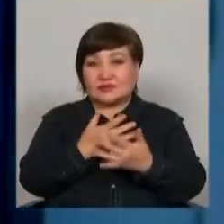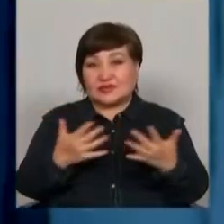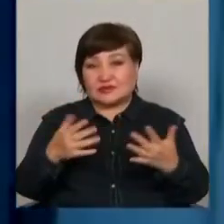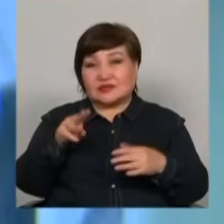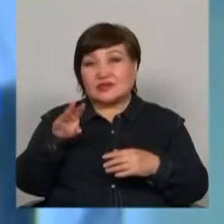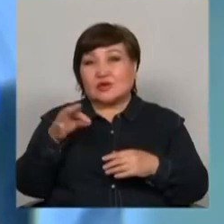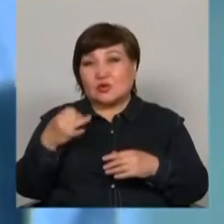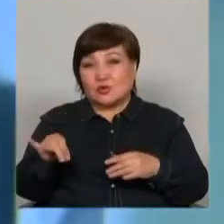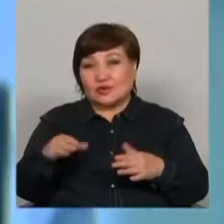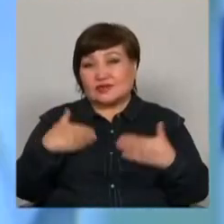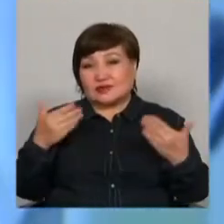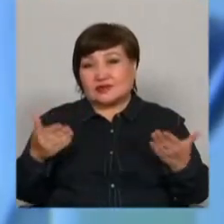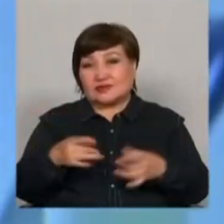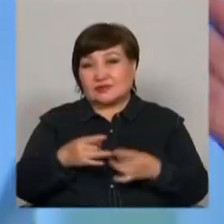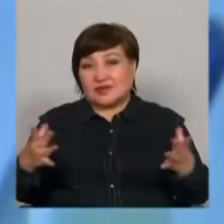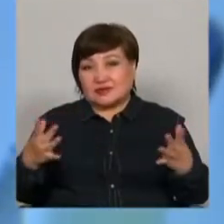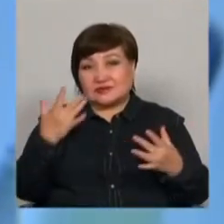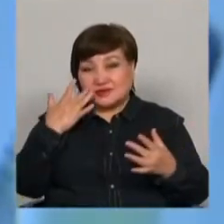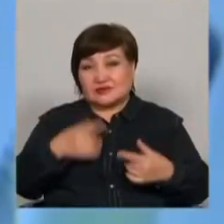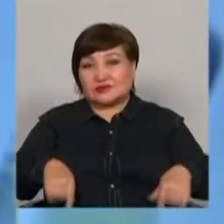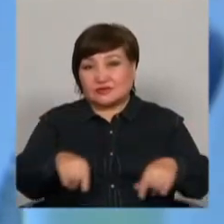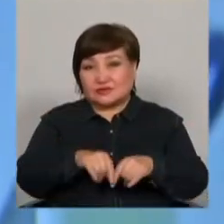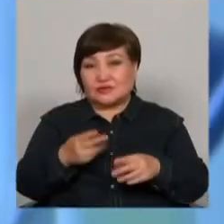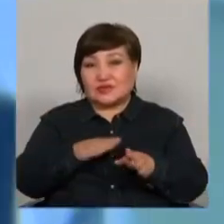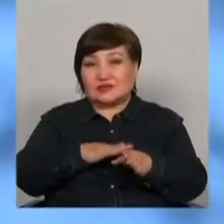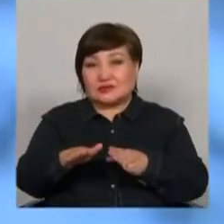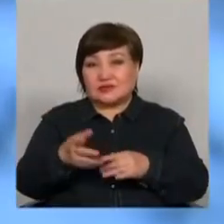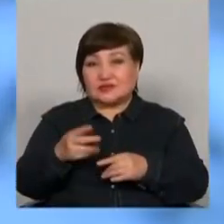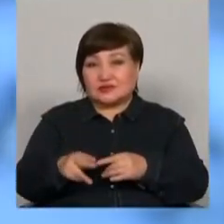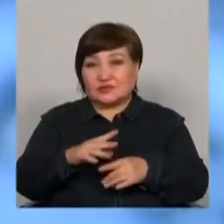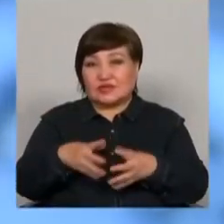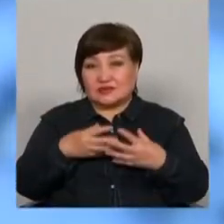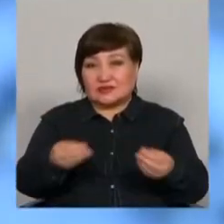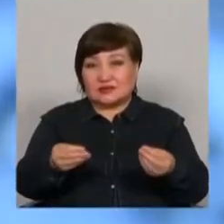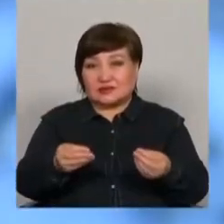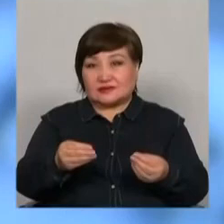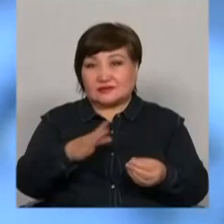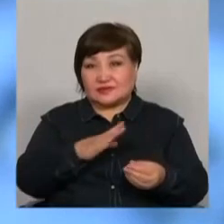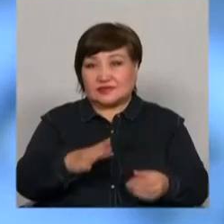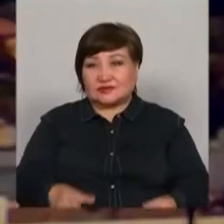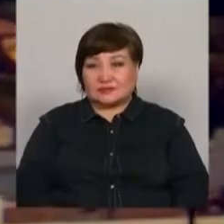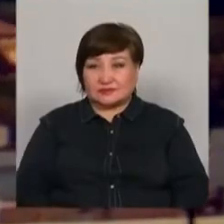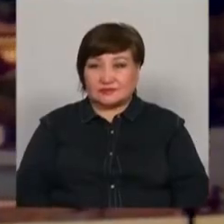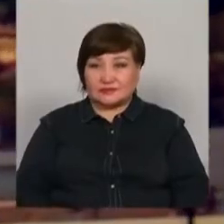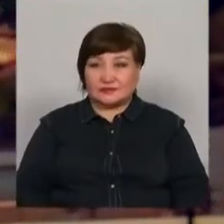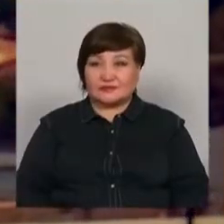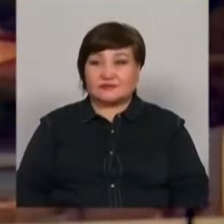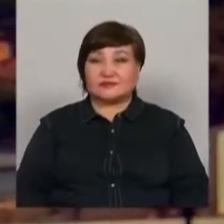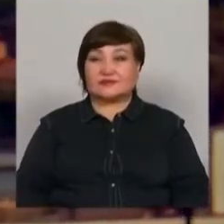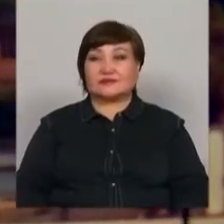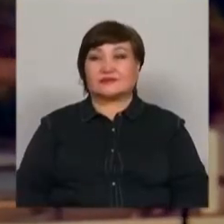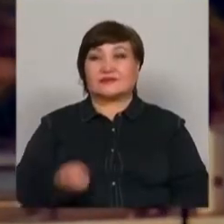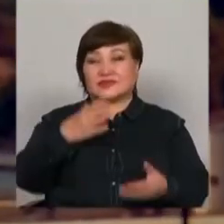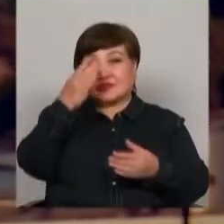жыл бойы ысырып қойған дүниелер бар. Соның бәрін атқарып жатқаннан кейін де бұның бір әсері тиеді. Жақсы, рахмет Абзал